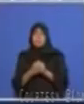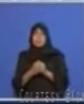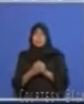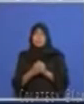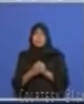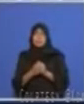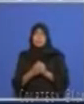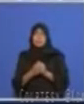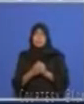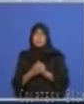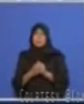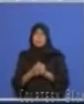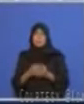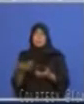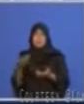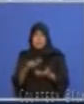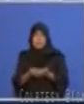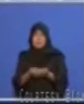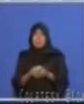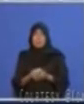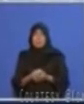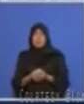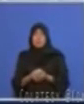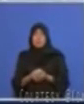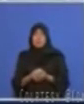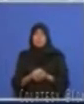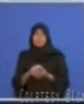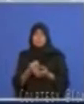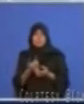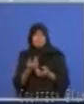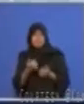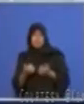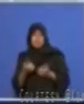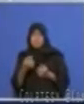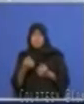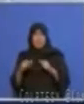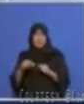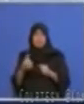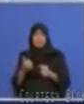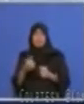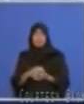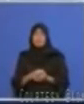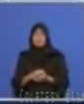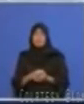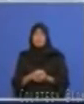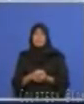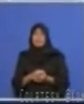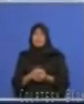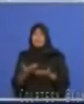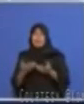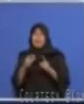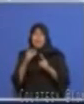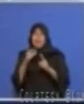ya Ee memberikan ee penilaian ya terhadap ee apa